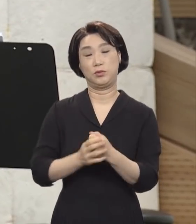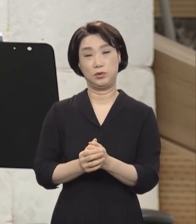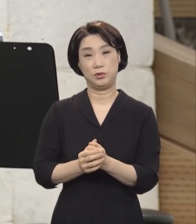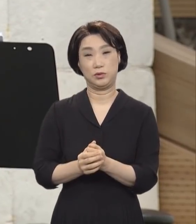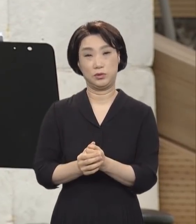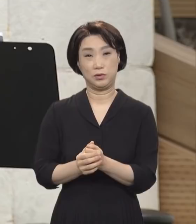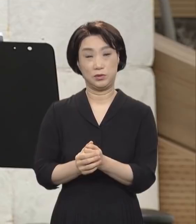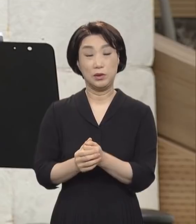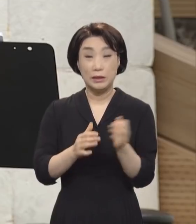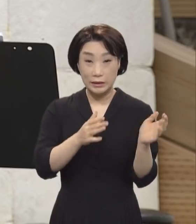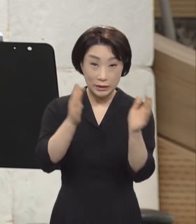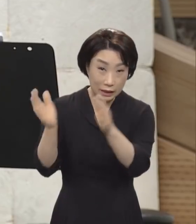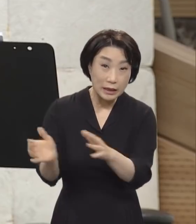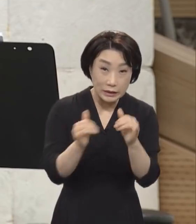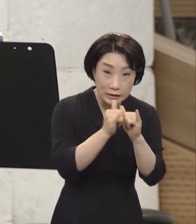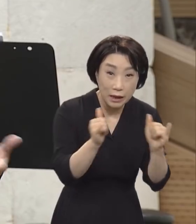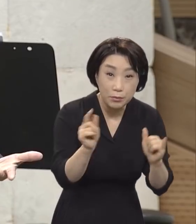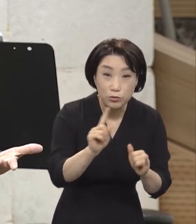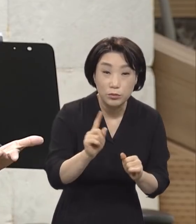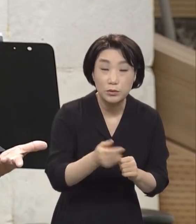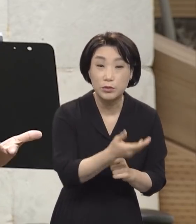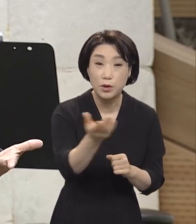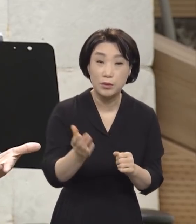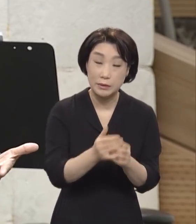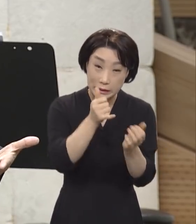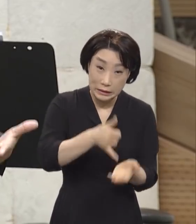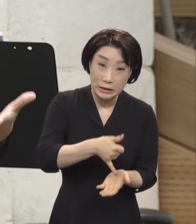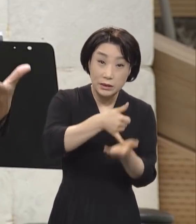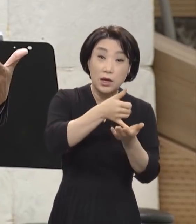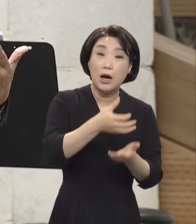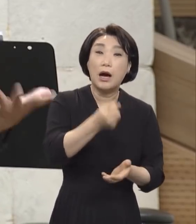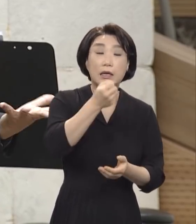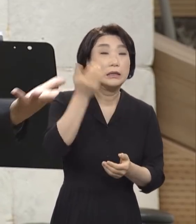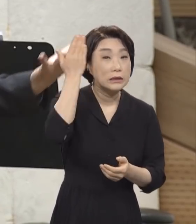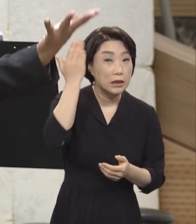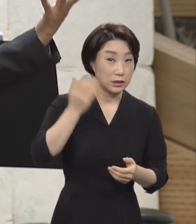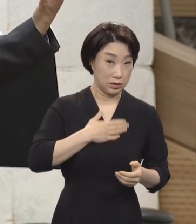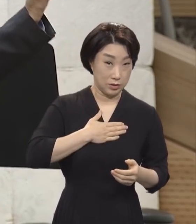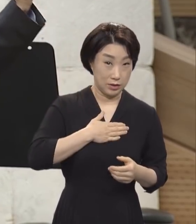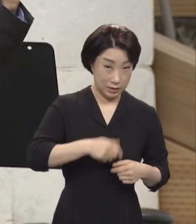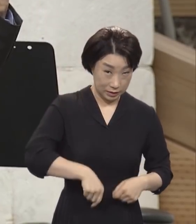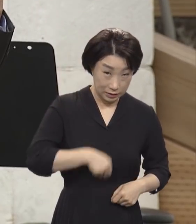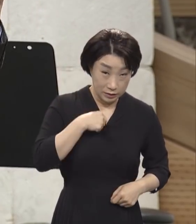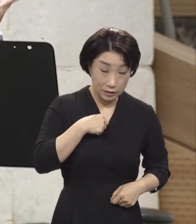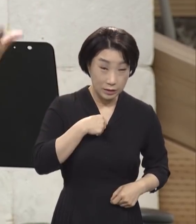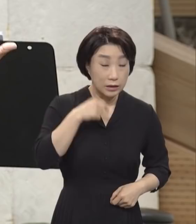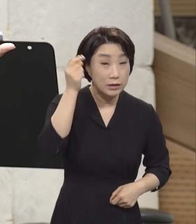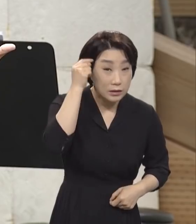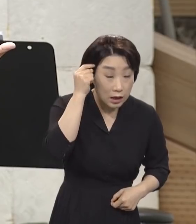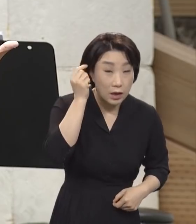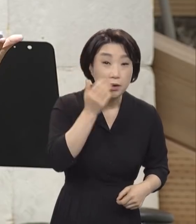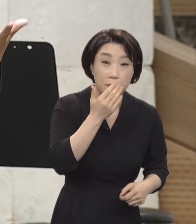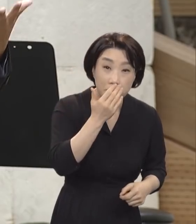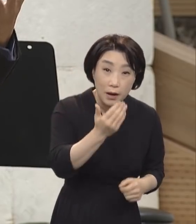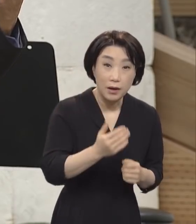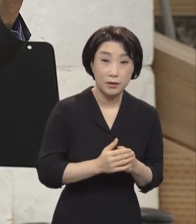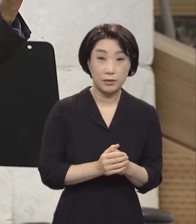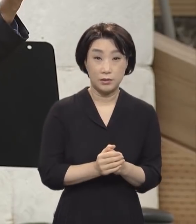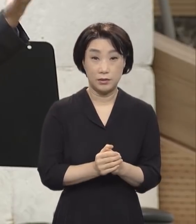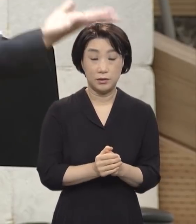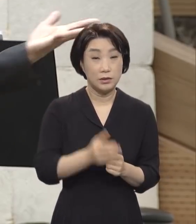짐승이고 사람은 인격이 있는 지정의 아주 생각할 수 있고